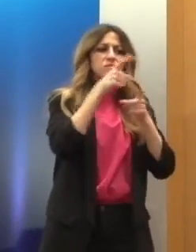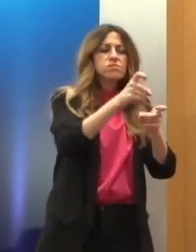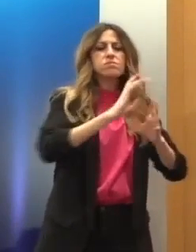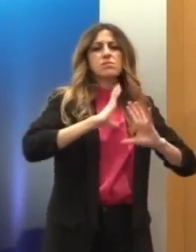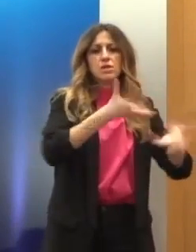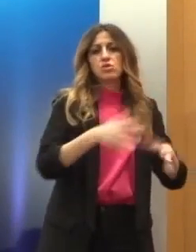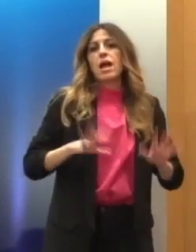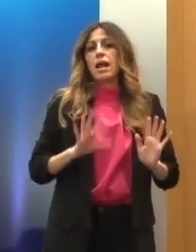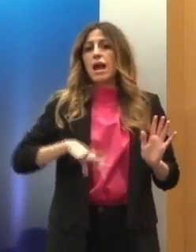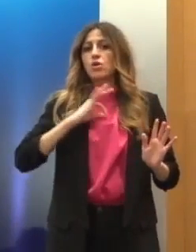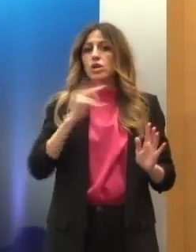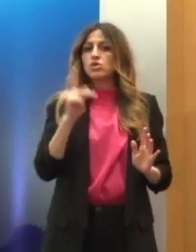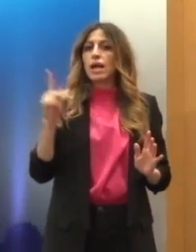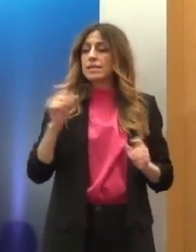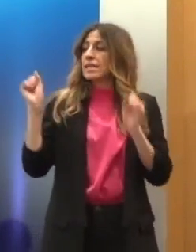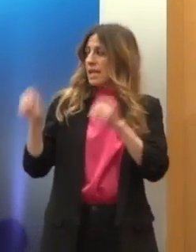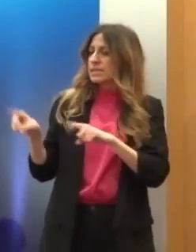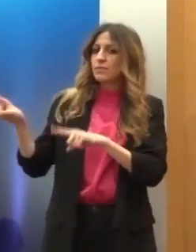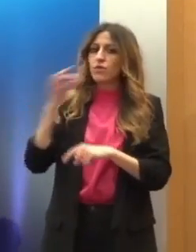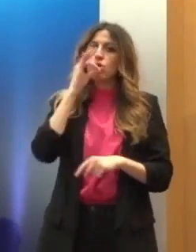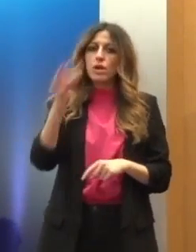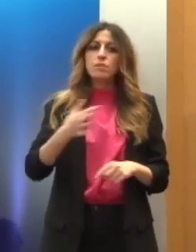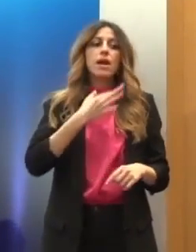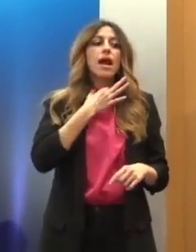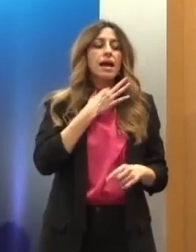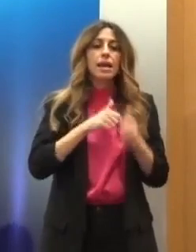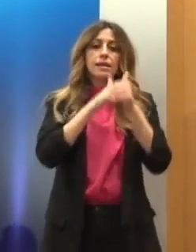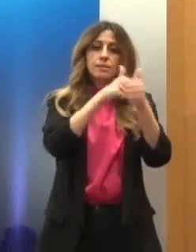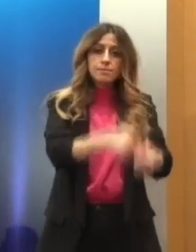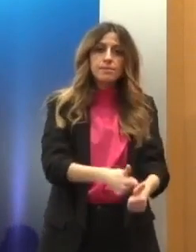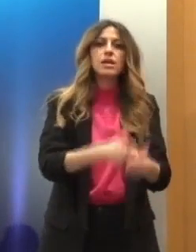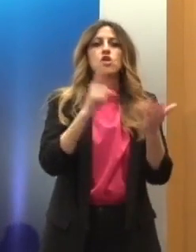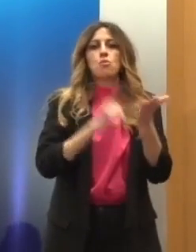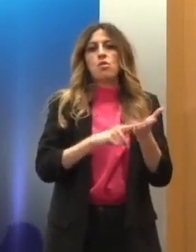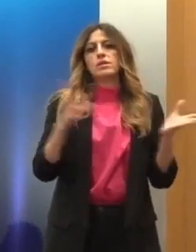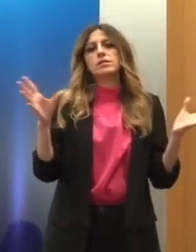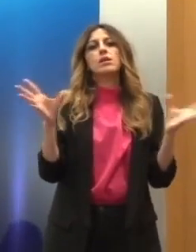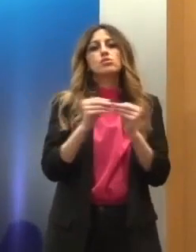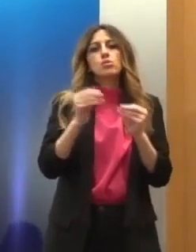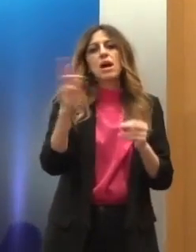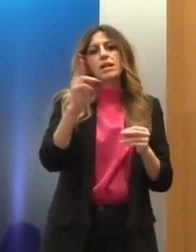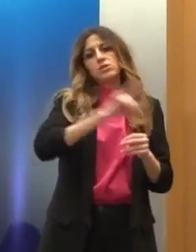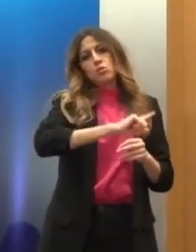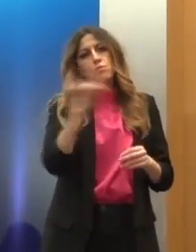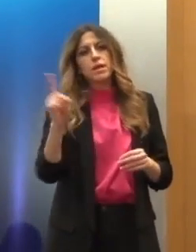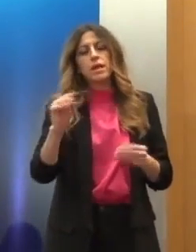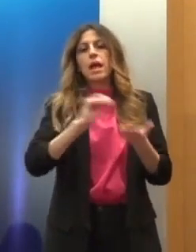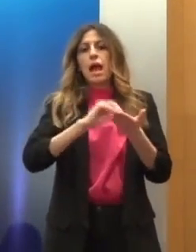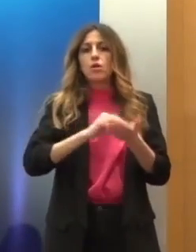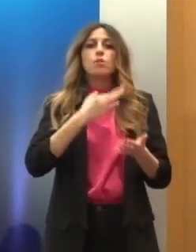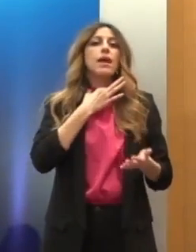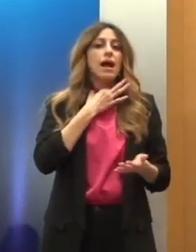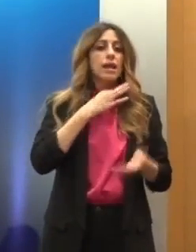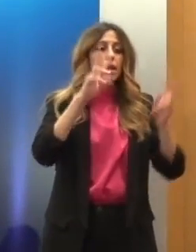Καστανά, τονίστηκε ομόφωνα η ανάγκη εφαρμογής της αντιρατσιστικής νομοθεσίας, της αποτελεσματικής